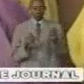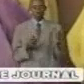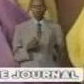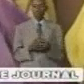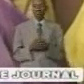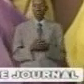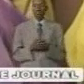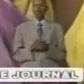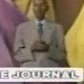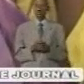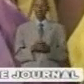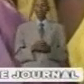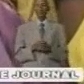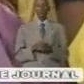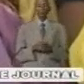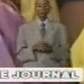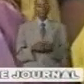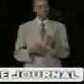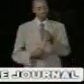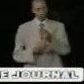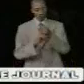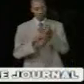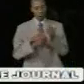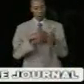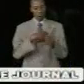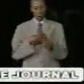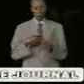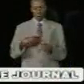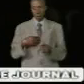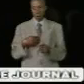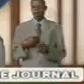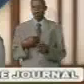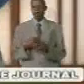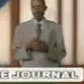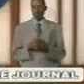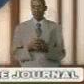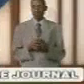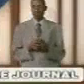la femme à l'écart revient à nous.